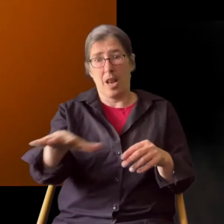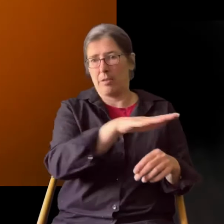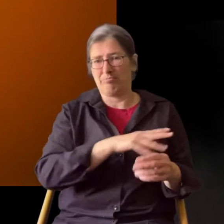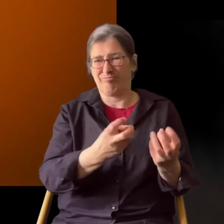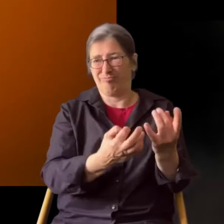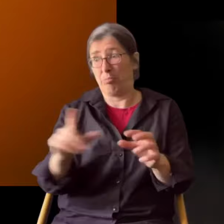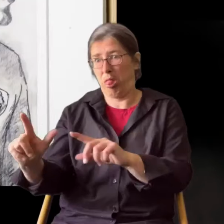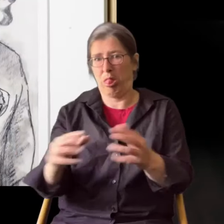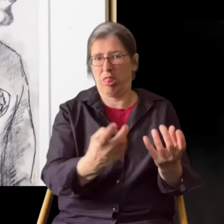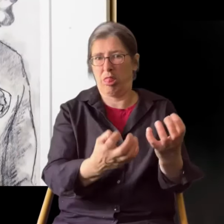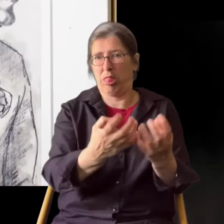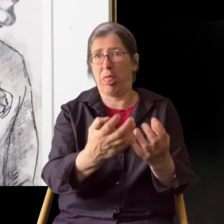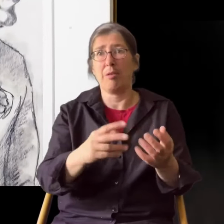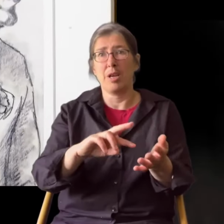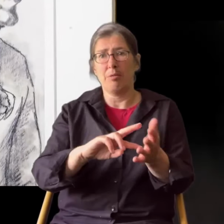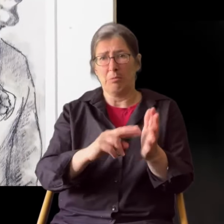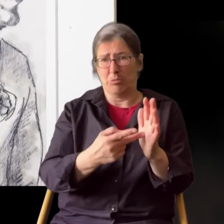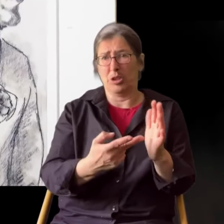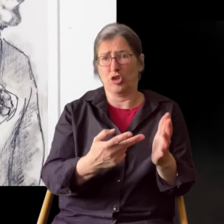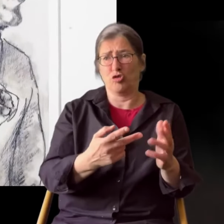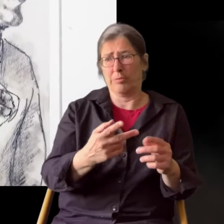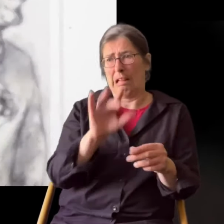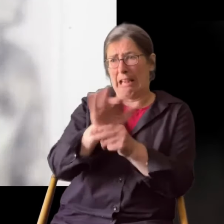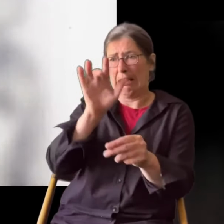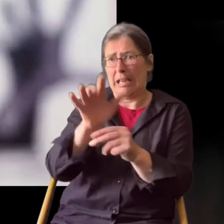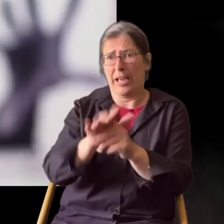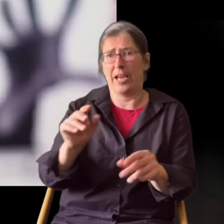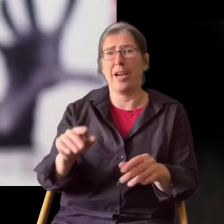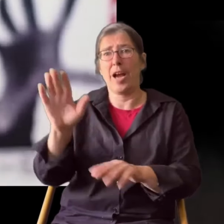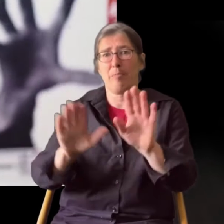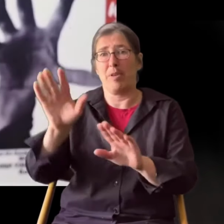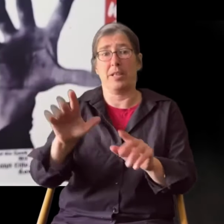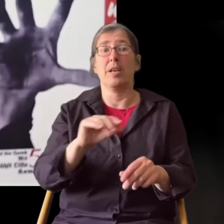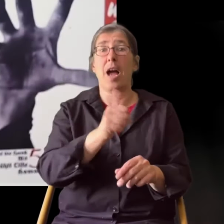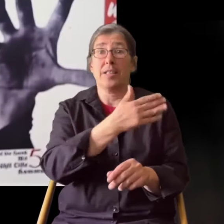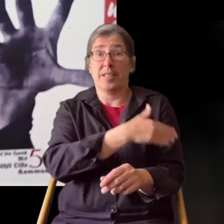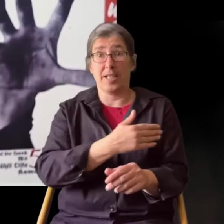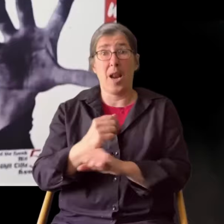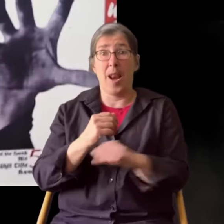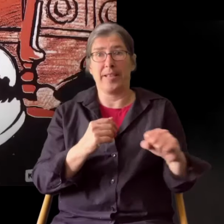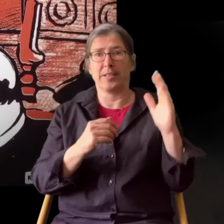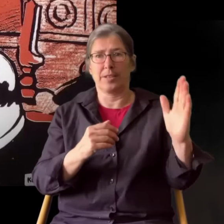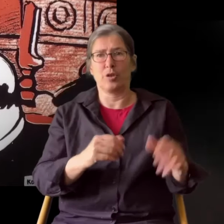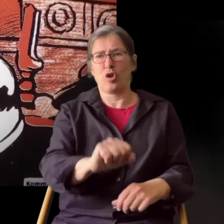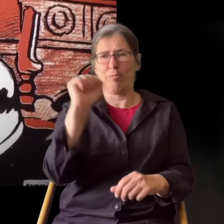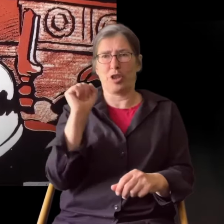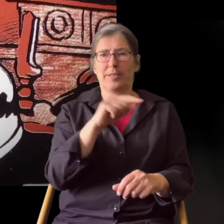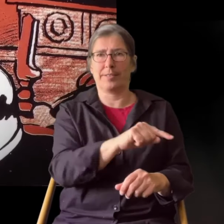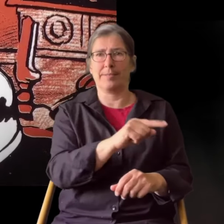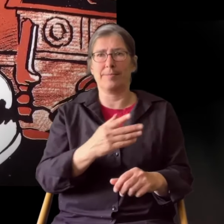Währenddessen brodelt es im Land. Politische Agitatoren setzen der Republik zu. Einerseits von links.